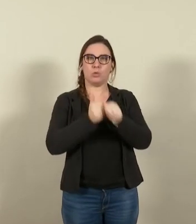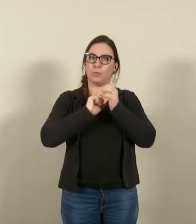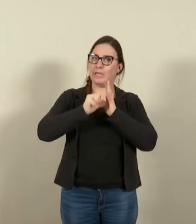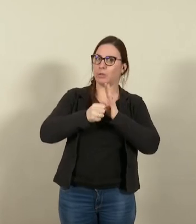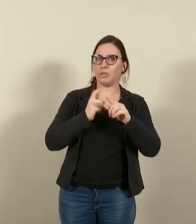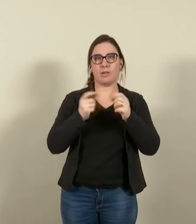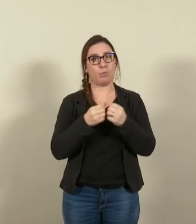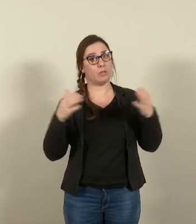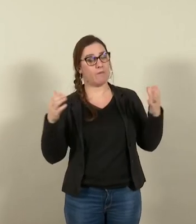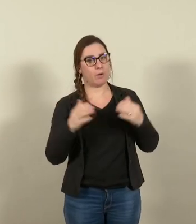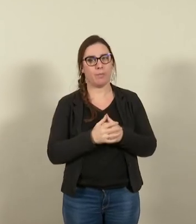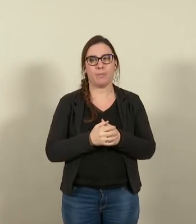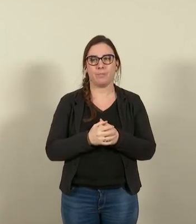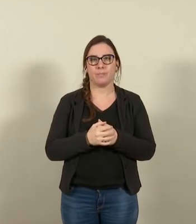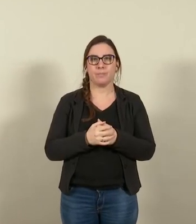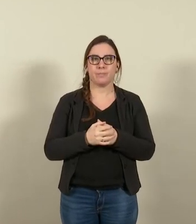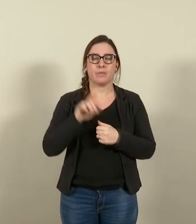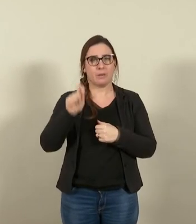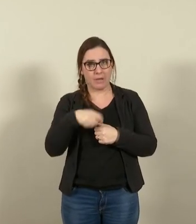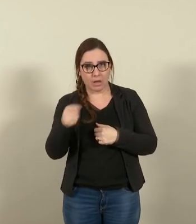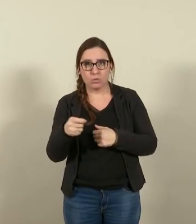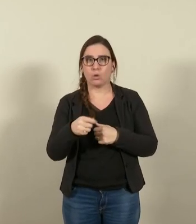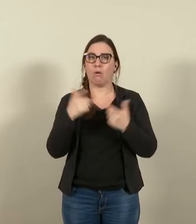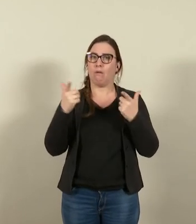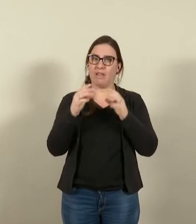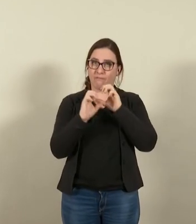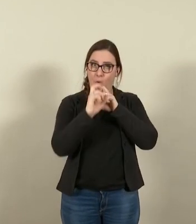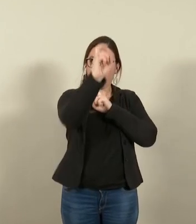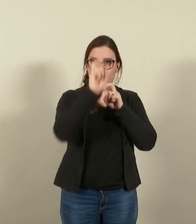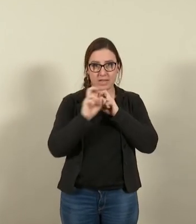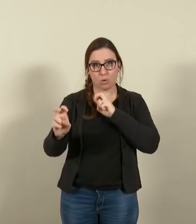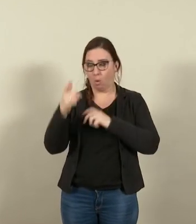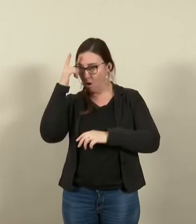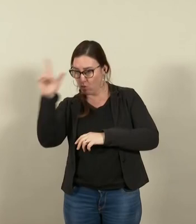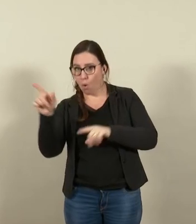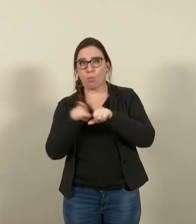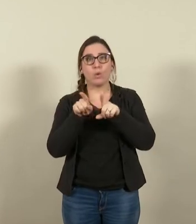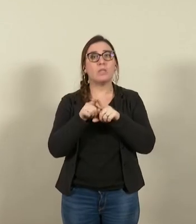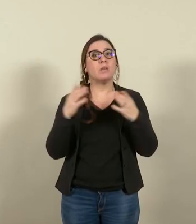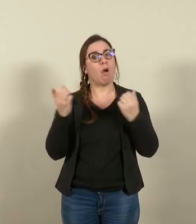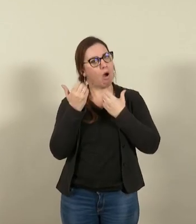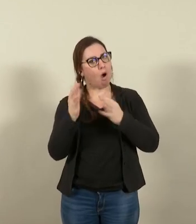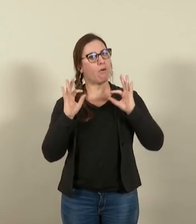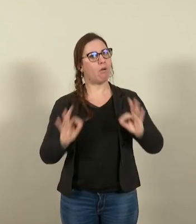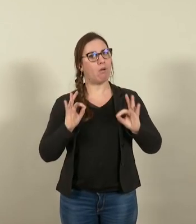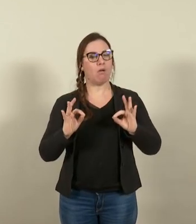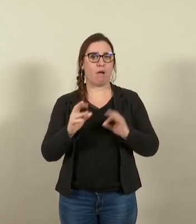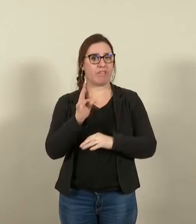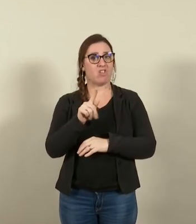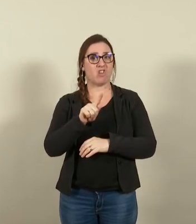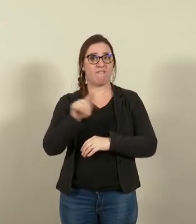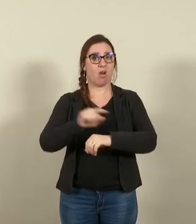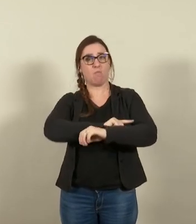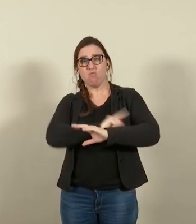développement elle dispose à la fois donc d'e liaison digne de ce nom avec Lion et également donc d'une offre de train de grande vitesse